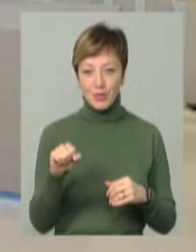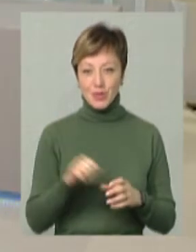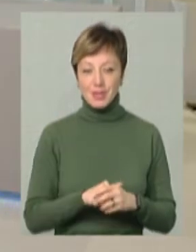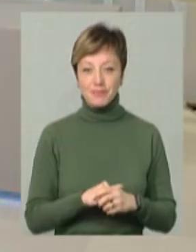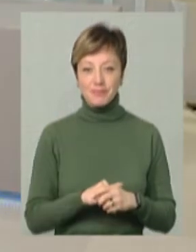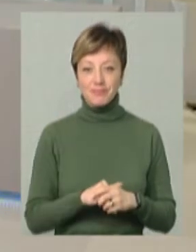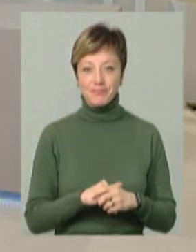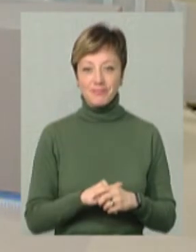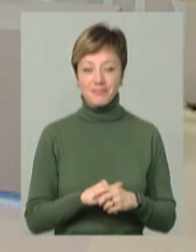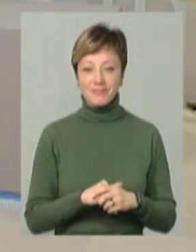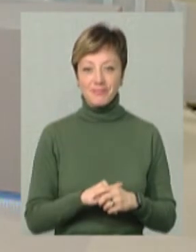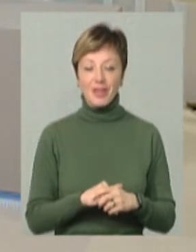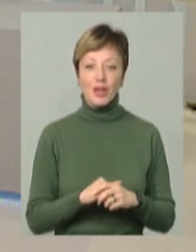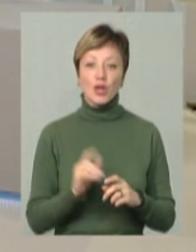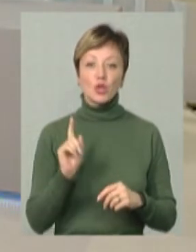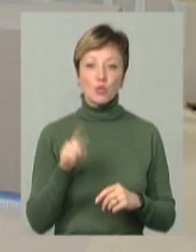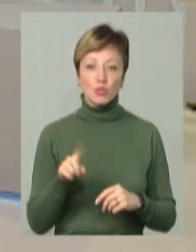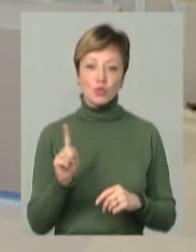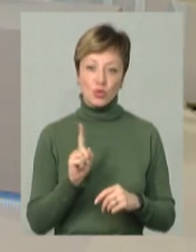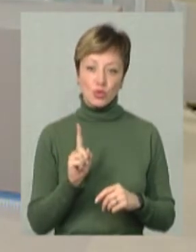Перемозі, так. І, тому що,